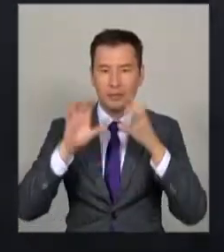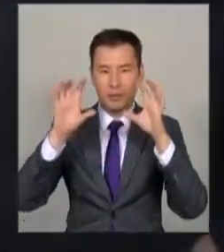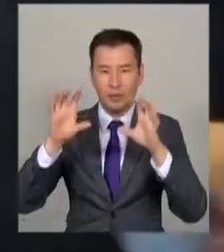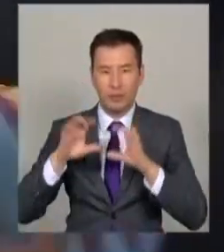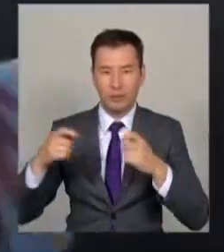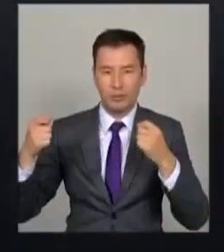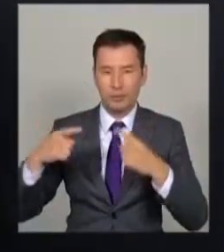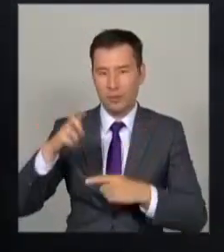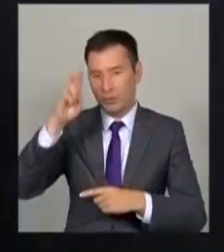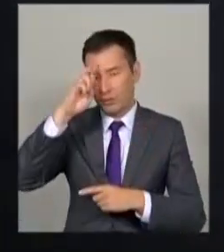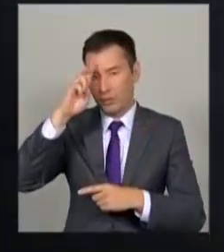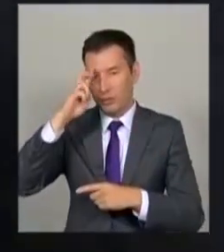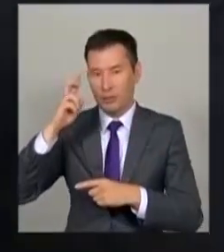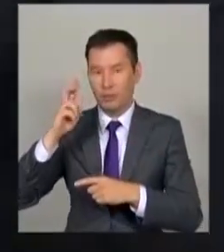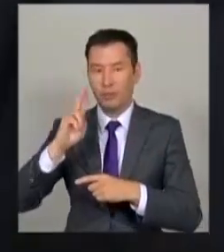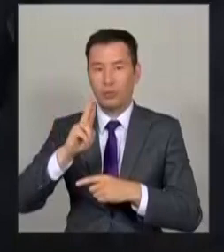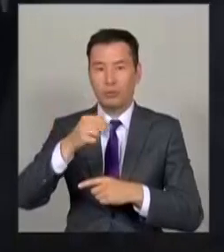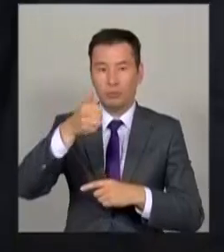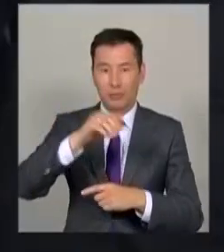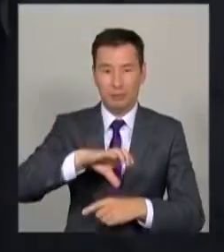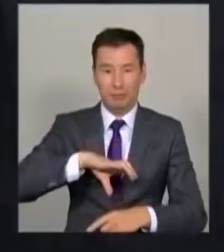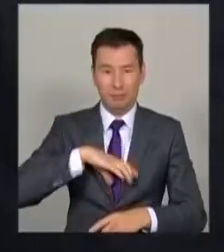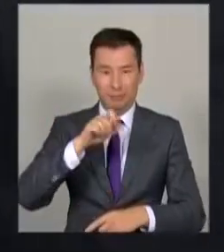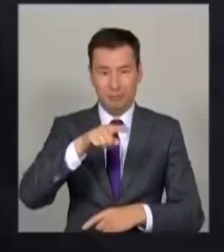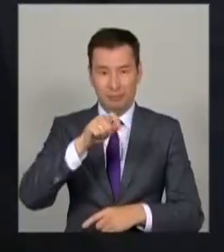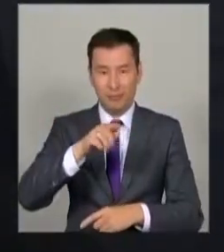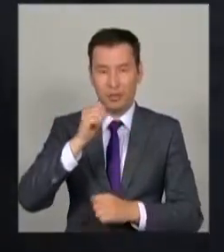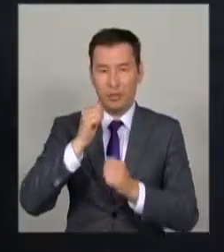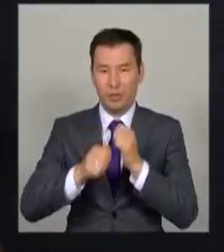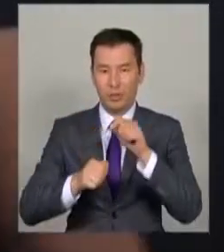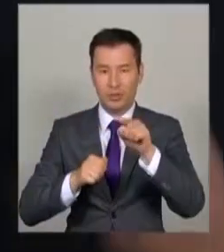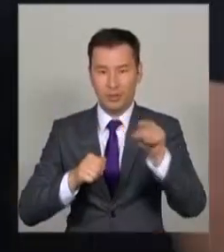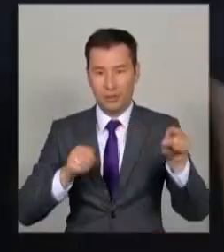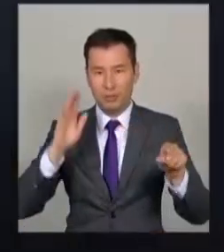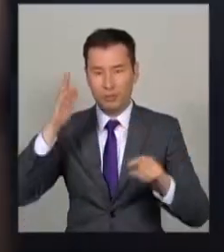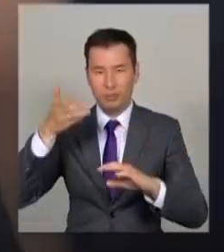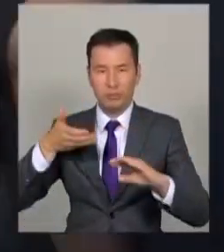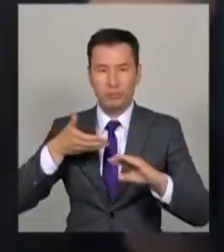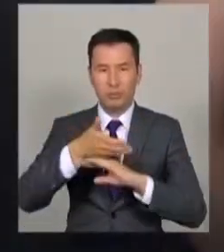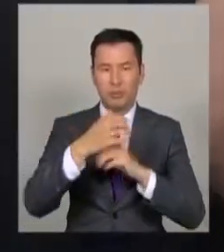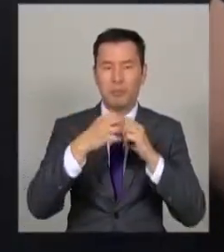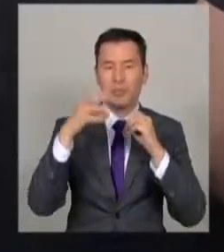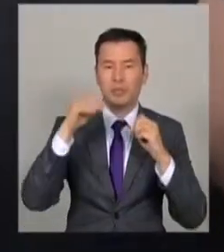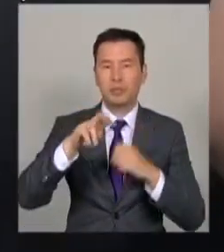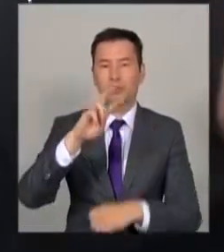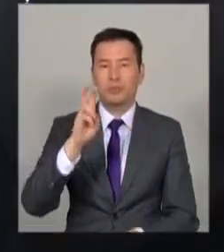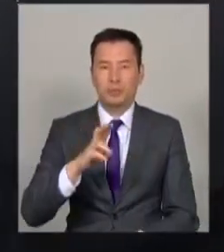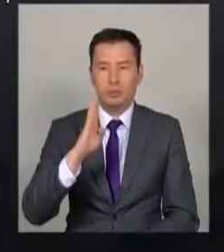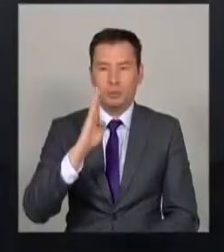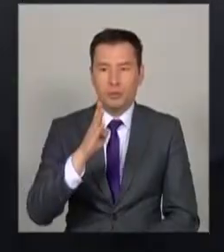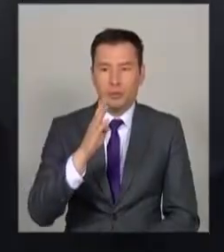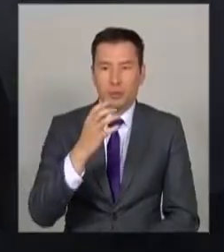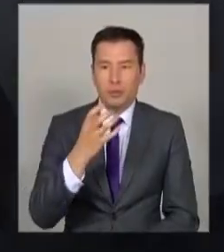сәйкес, үкіметтің регламентіне сәйкес мәдениет және спорт министрлігі тарапынан әрбір өзіміздің чемпиондарымызға қосымша 15 мың доллар бөлінетін болады. Және